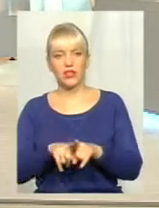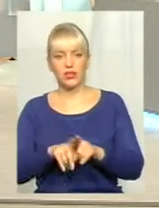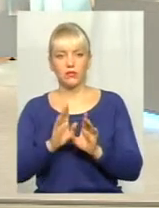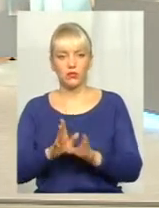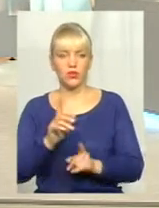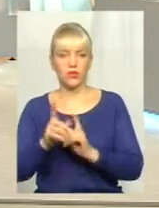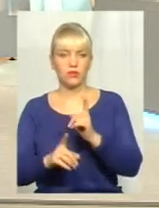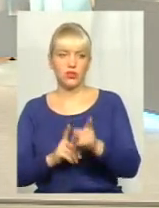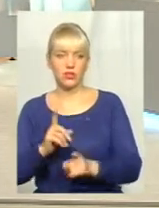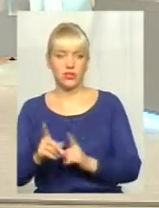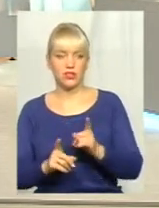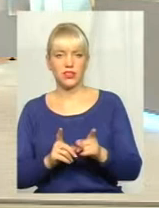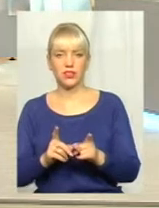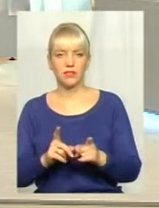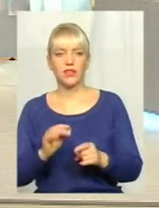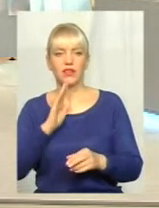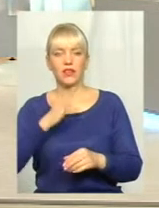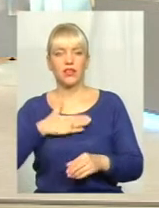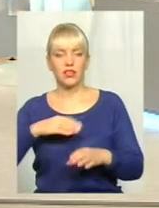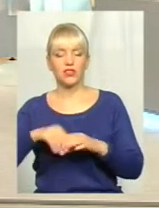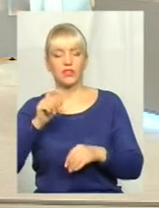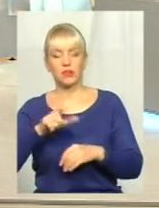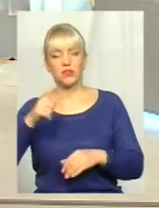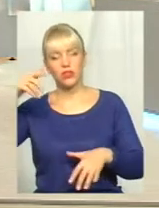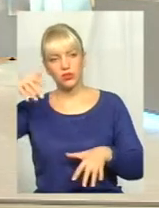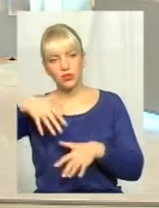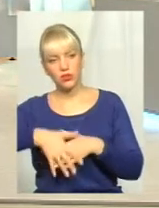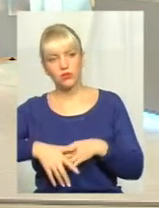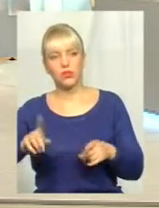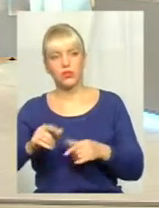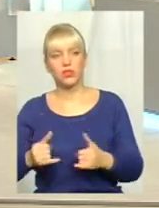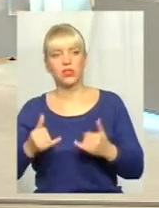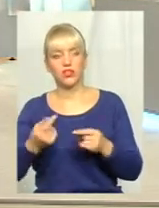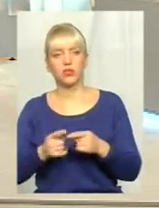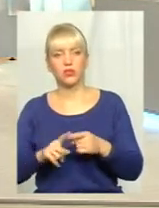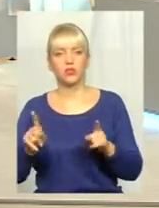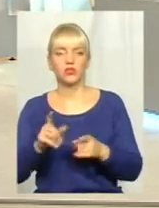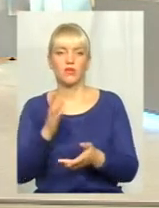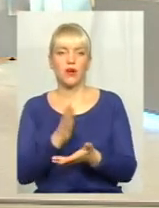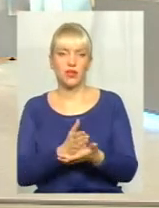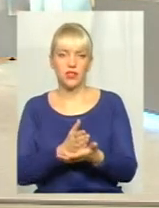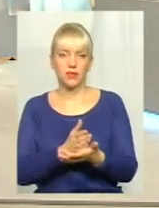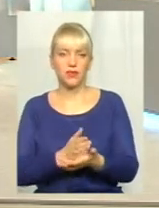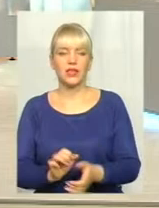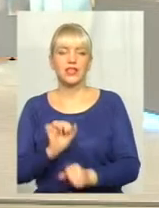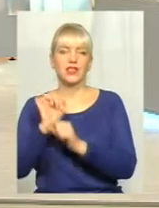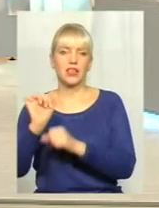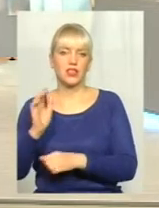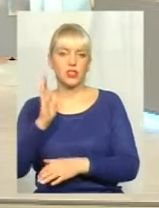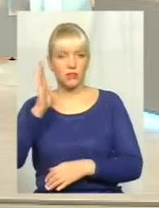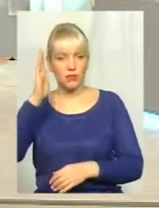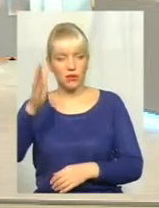буде змінюватись. І наші люди все-таки зрозуміють, що для того, аби мати захищене